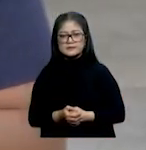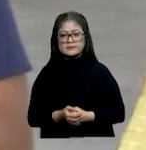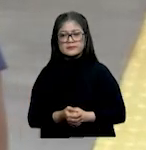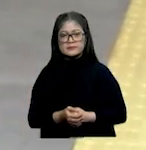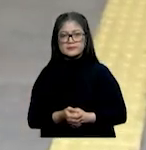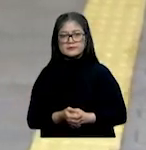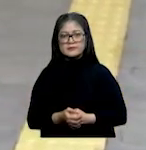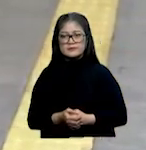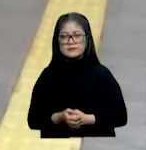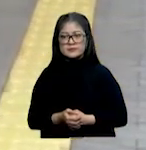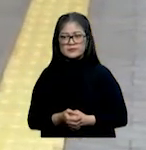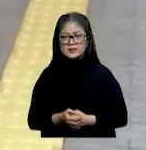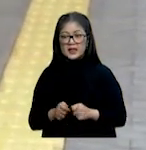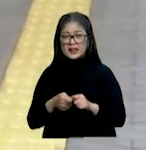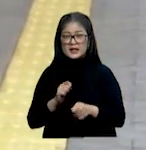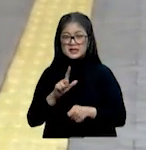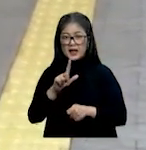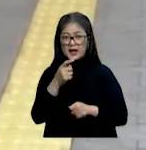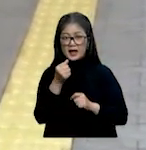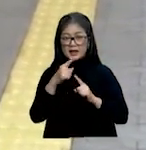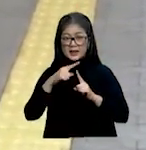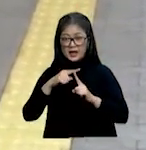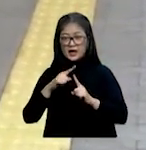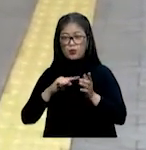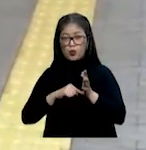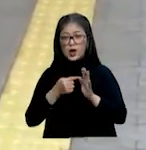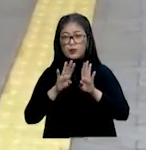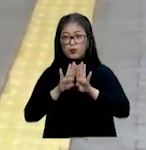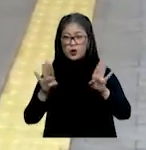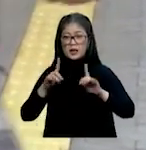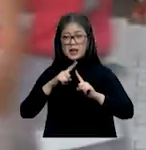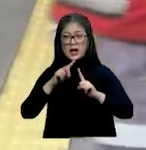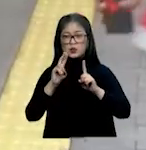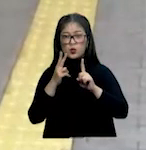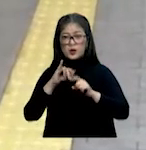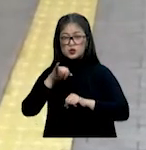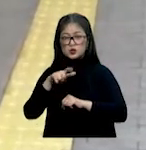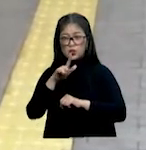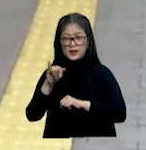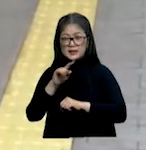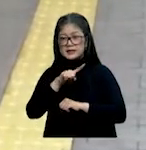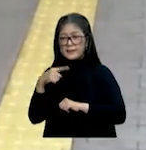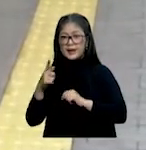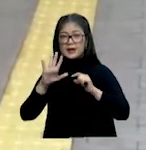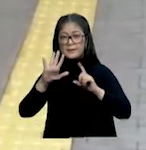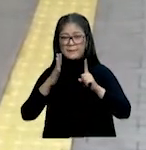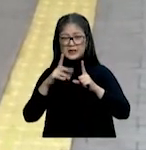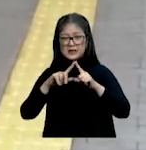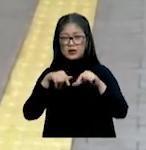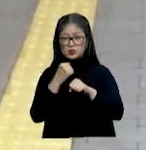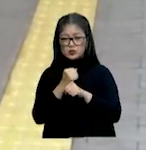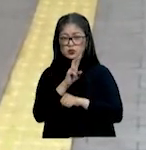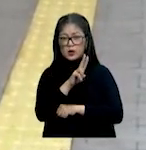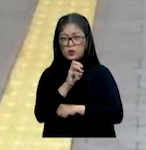Ya pemirsa, uji coba LRT Jabodetabek sudah mulai dibuka dari tanggal 12 Juli hingga 15 Agustus 2023. Adapun